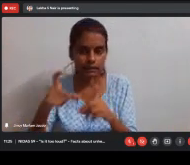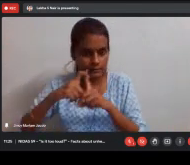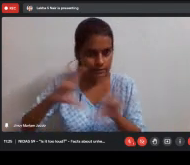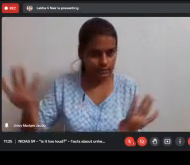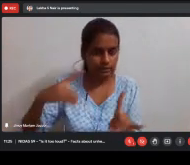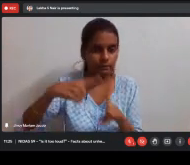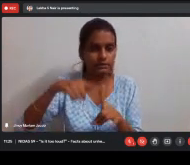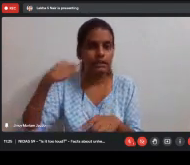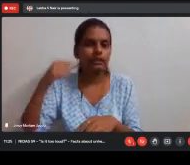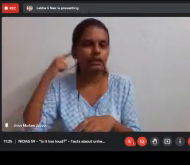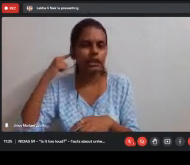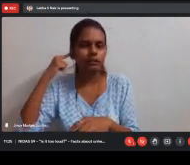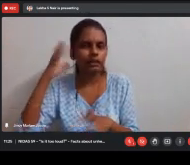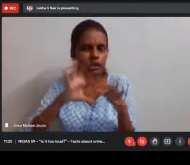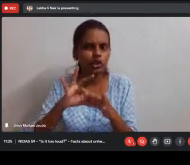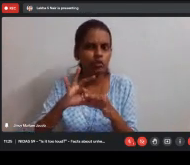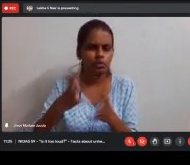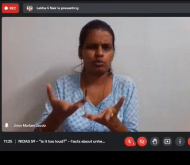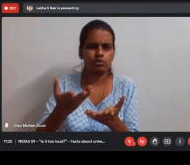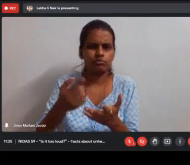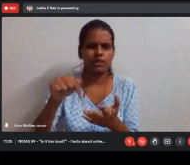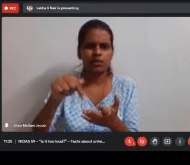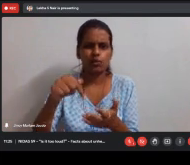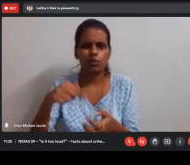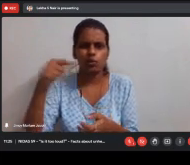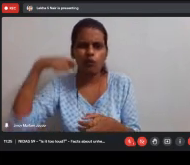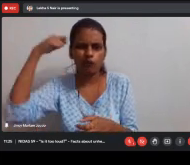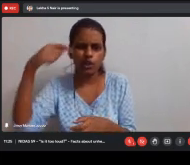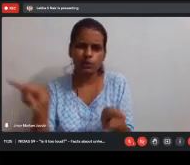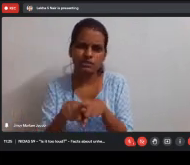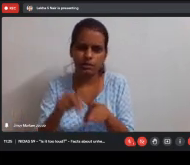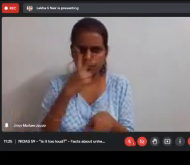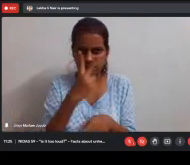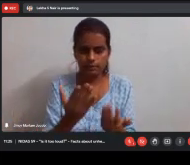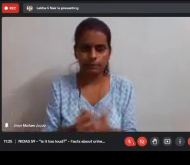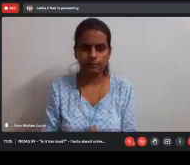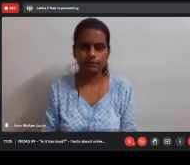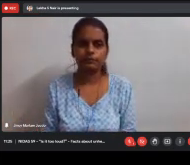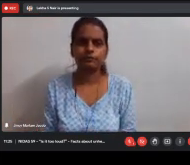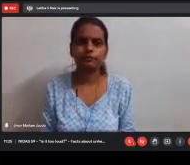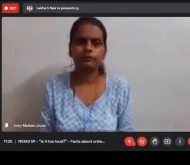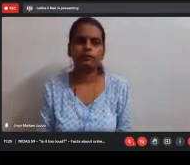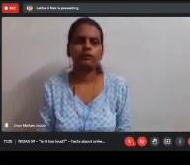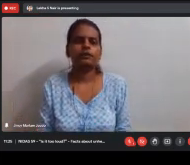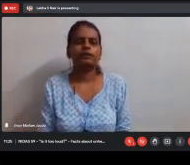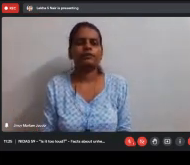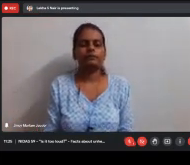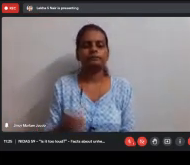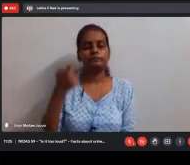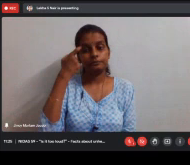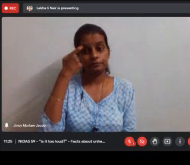ഇത് എങ്ങനെയാണ് നമുക്ക് കേൾവിക്കുറവ് ശബ്ദം മൂലം ഉണ്ടാക്കുന്നത്? രണ്ട് പ്രോസസ്സാണ് പറയുന്നത്. അതിന് മെക്കാനിക്കൽ ഡിസ്ട്രക്ഷൻ എന്നും